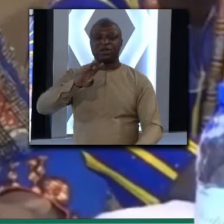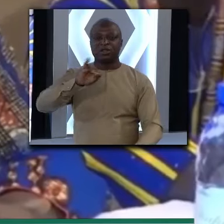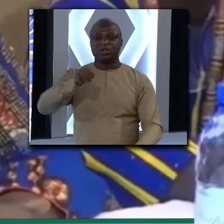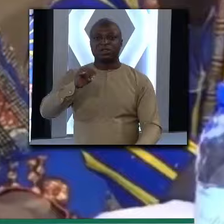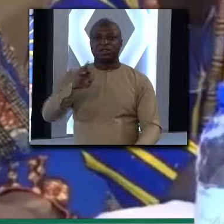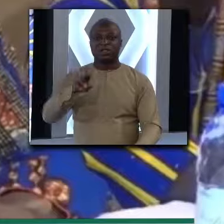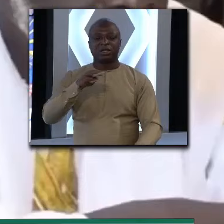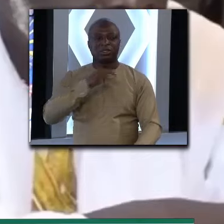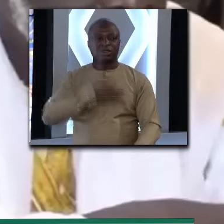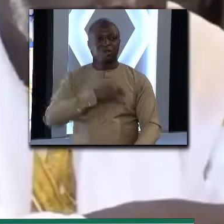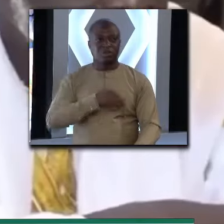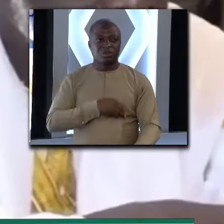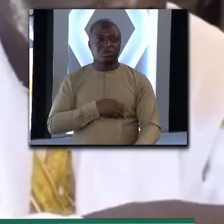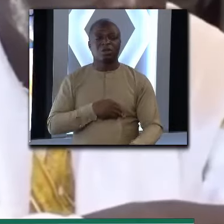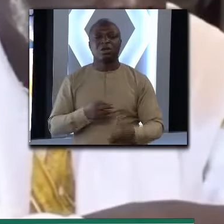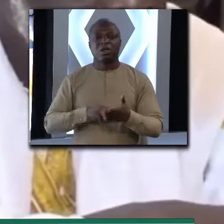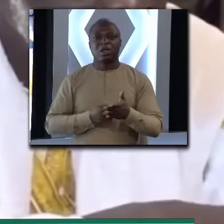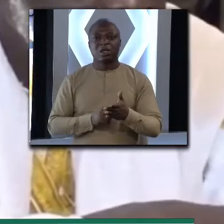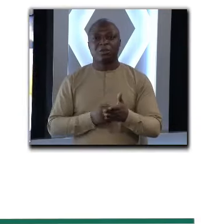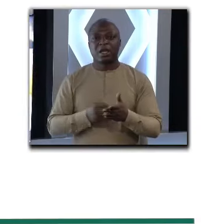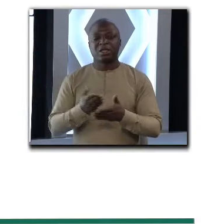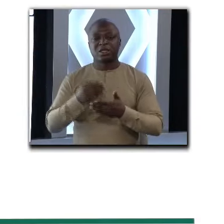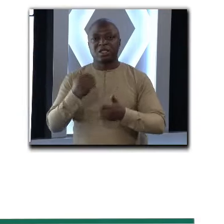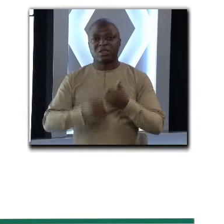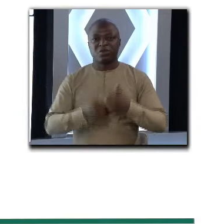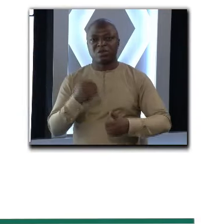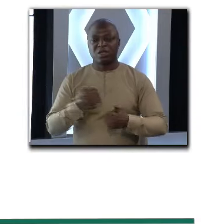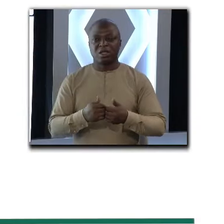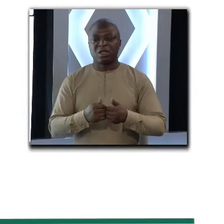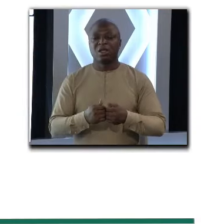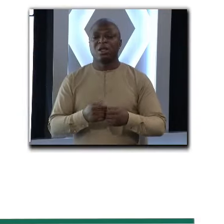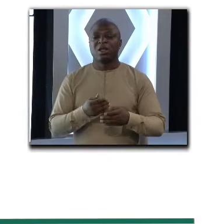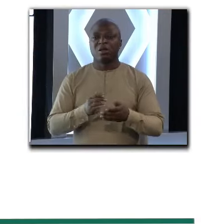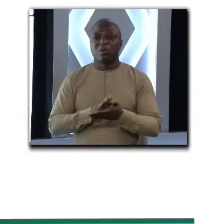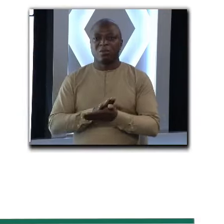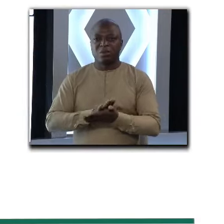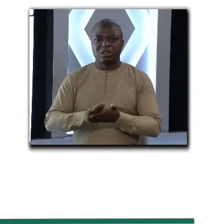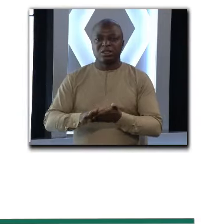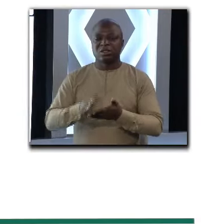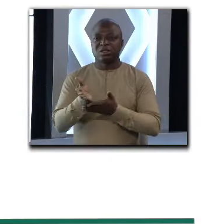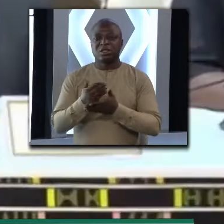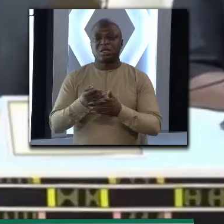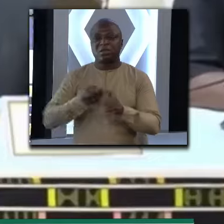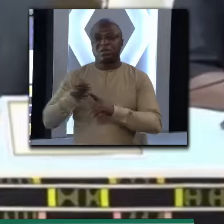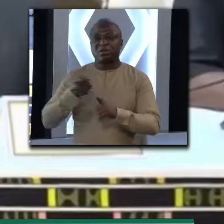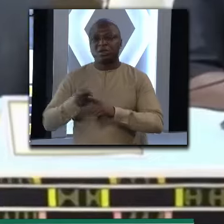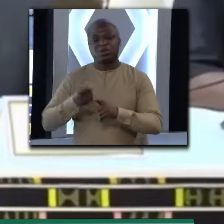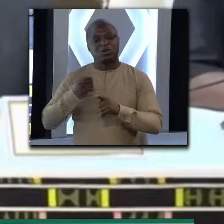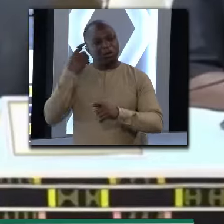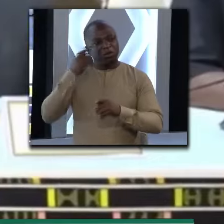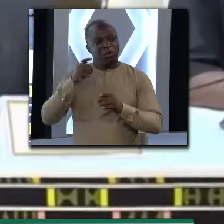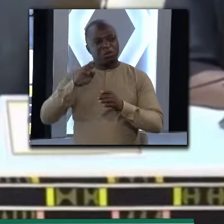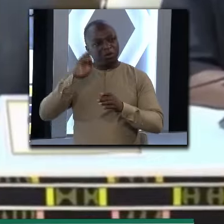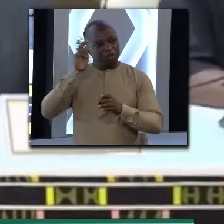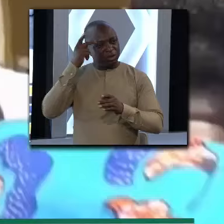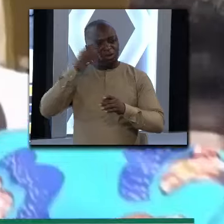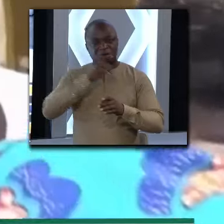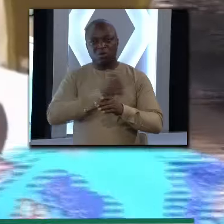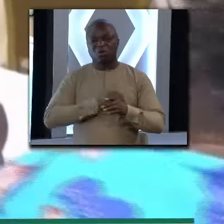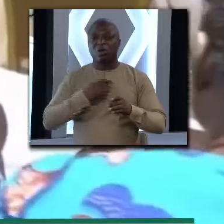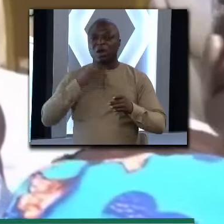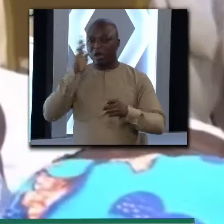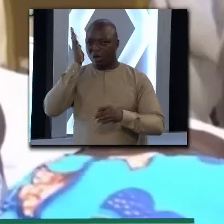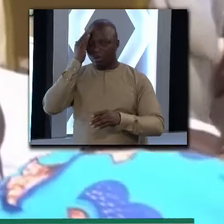Sa mission, réparer les préjudices, panser les blessures des victimes des troubles sociopolitiques que le Togo a